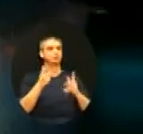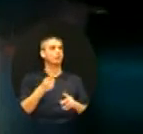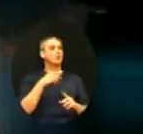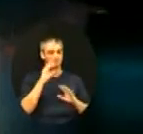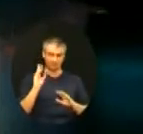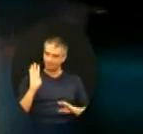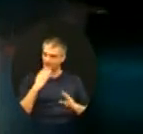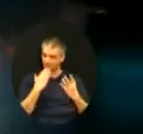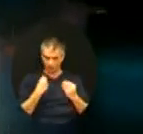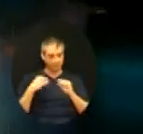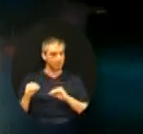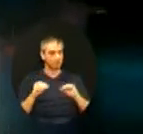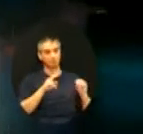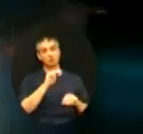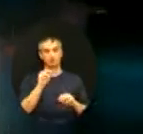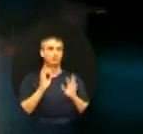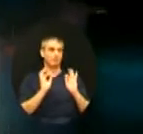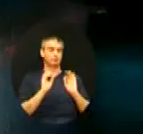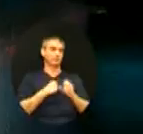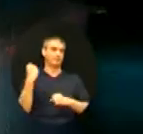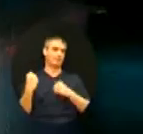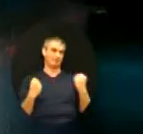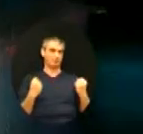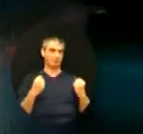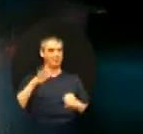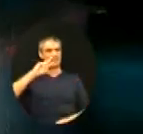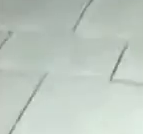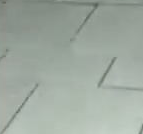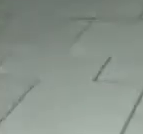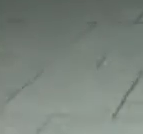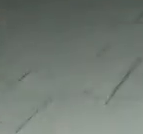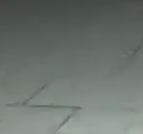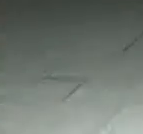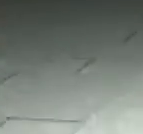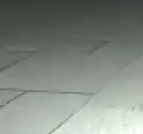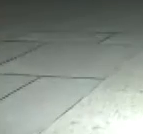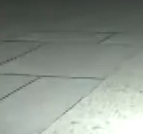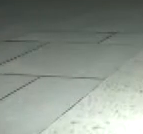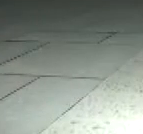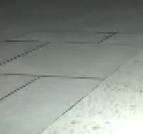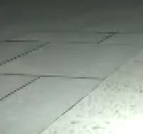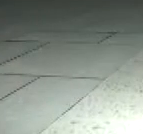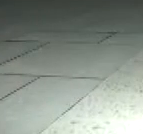ביטן, תודה. ועכשיו נעבור לעניין שהוא ממש ימין ושמאל. קריאה שנייה.